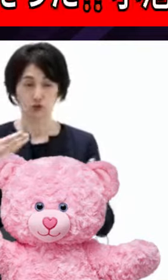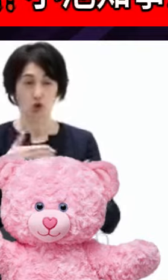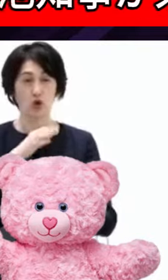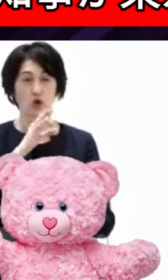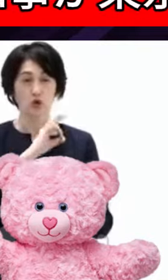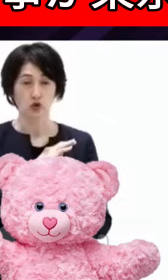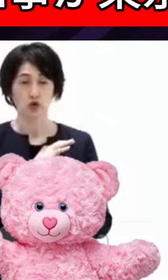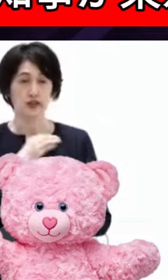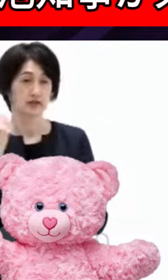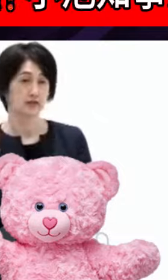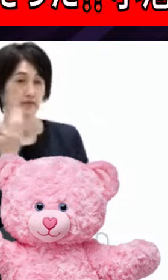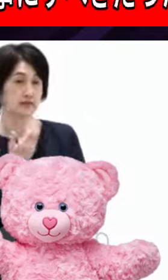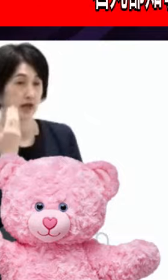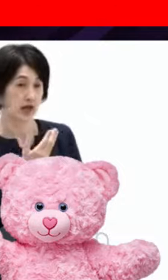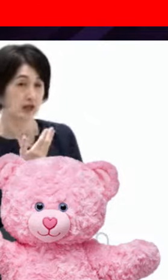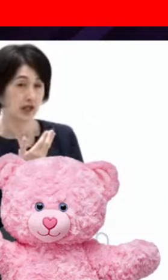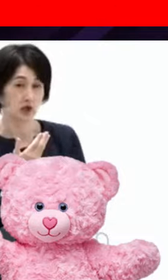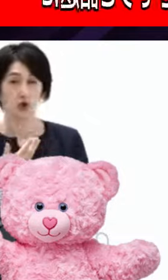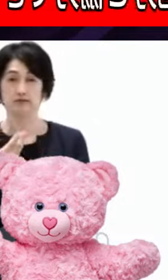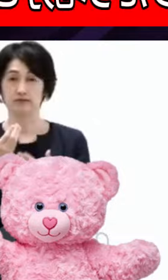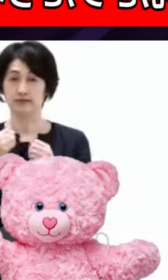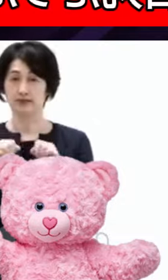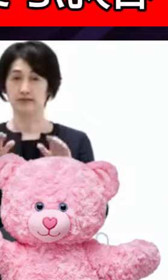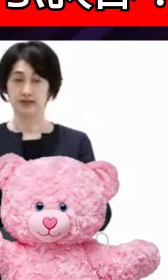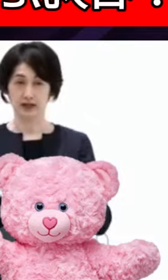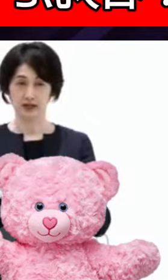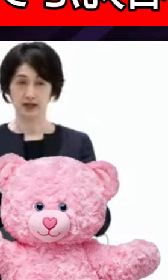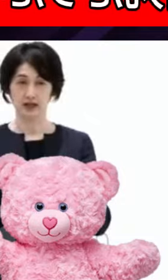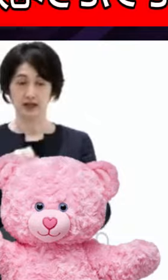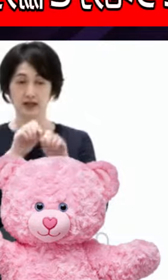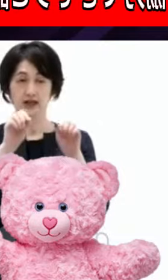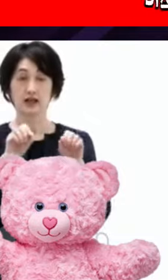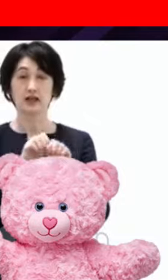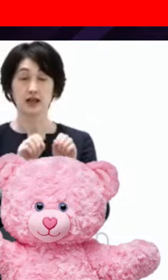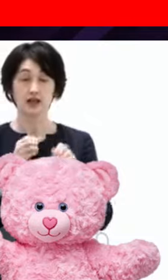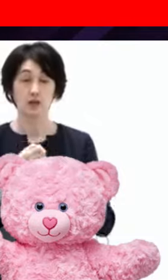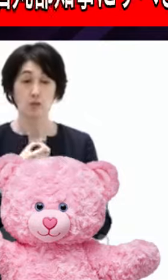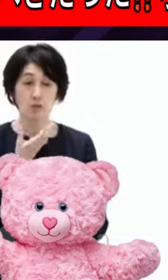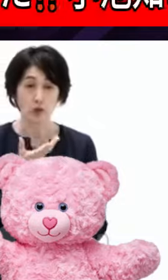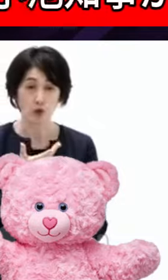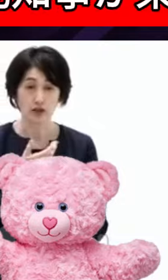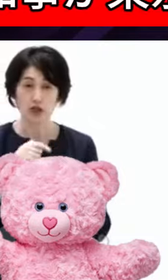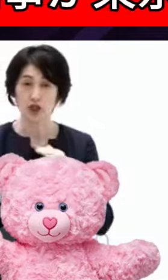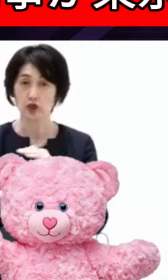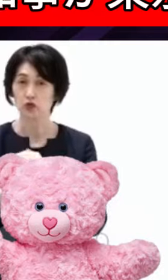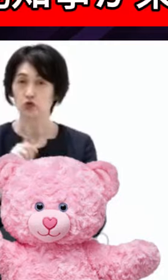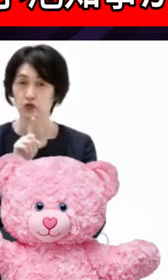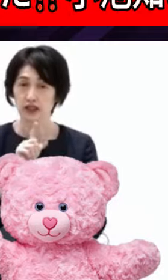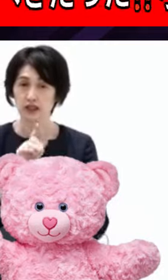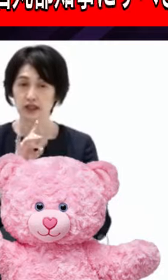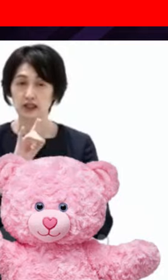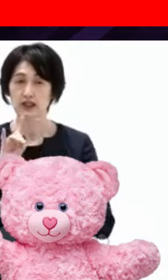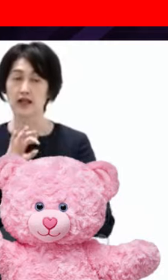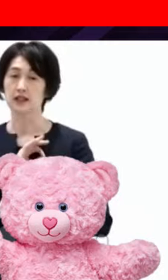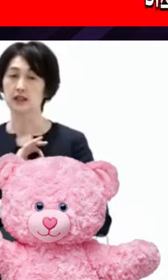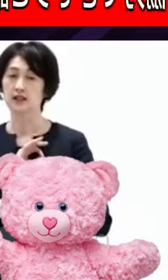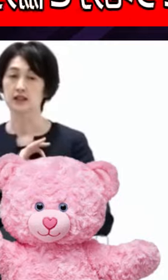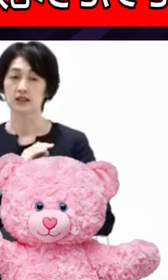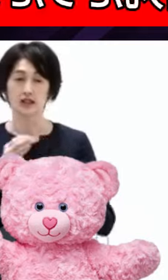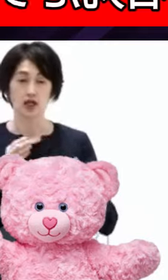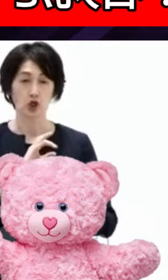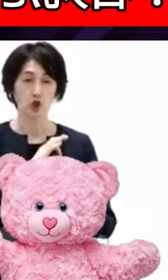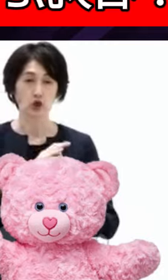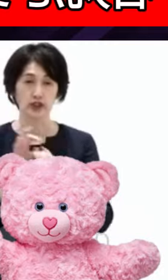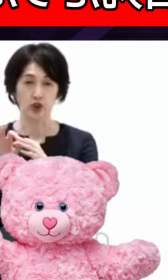ートを実施しました。公表された結果では情報が漏れた原因が職員と区議の関係性に問題があったからと200名以上が答え、